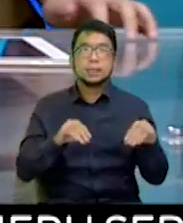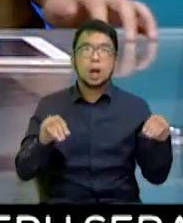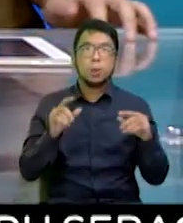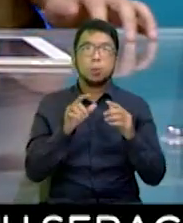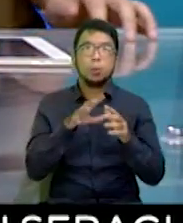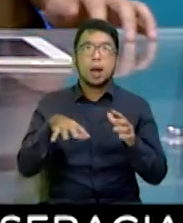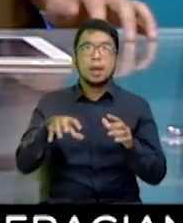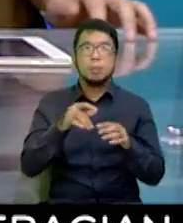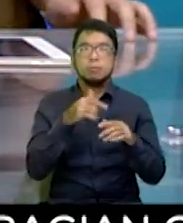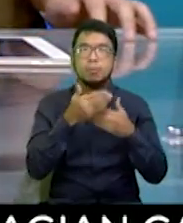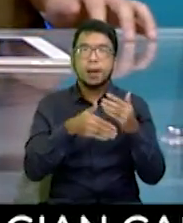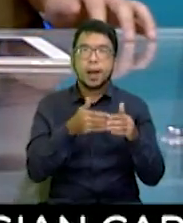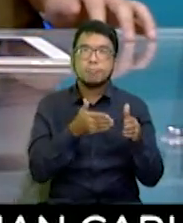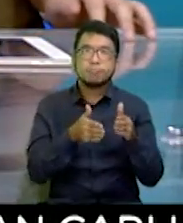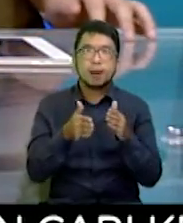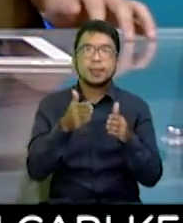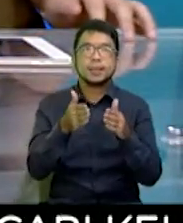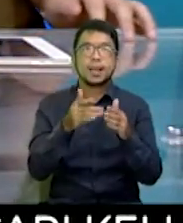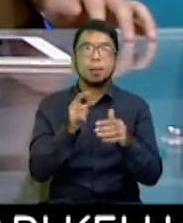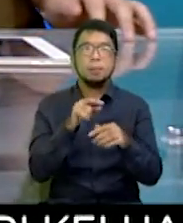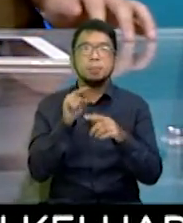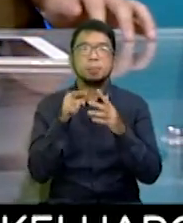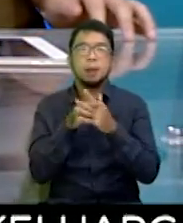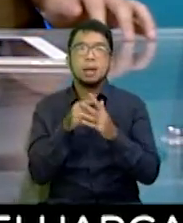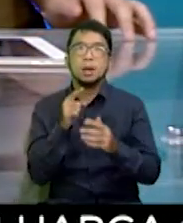strategi pemenangan jelang pemilu 2024.